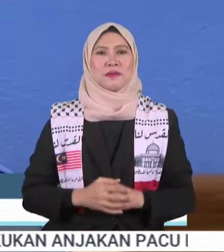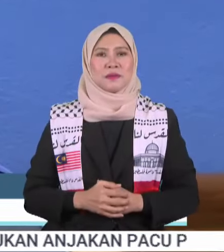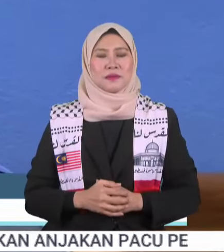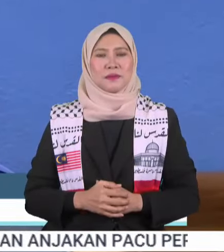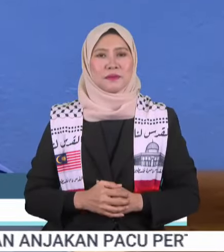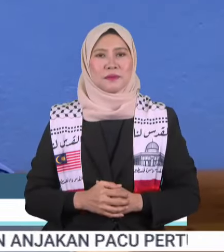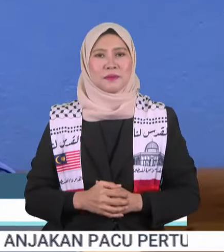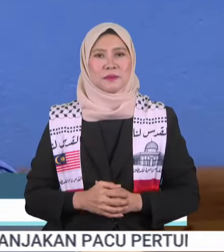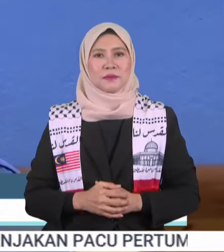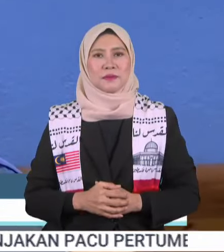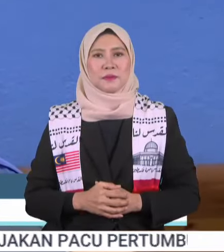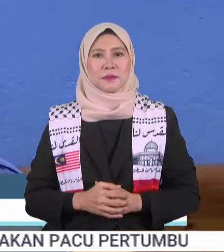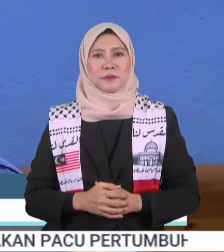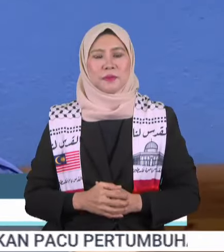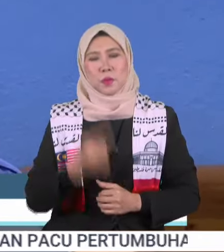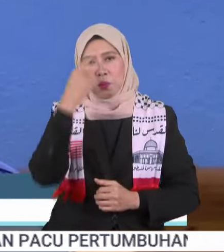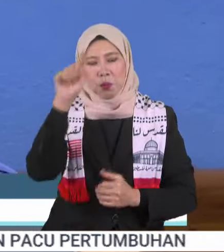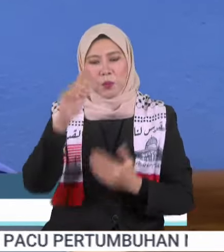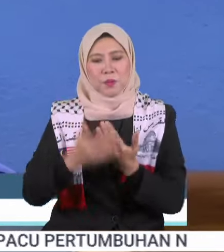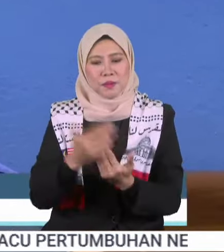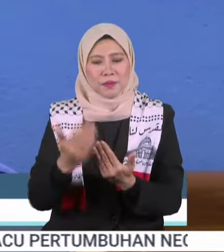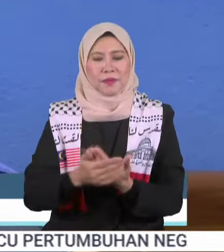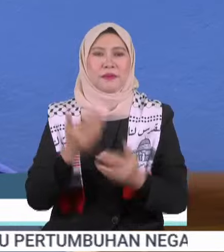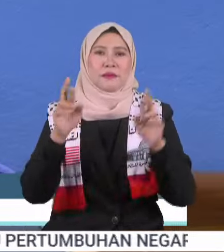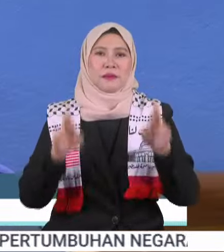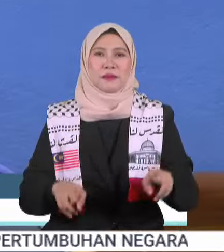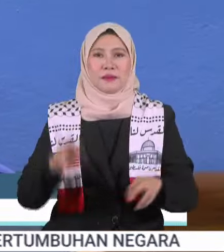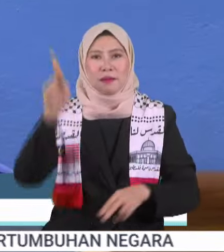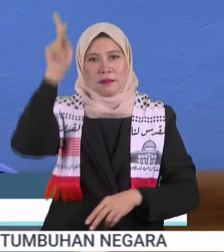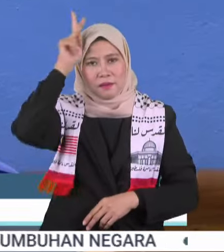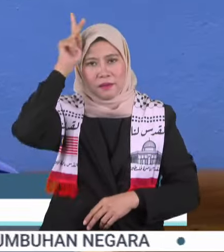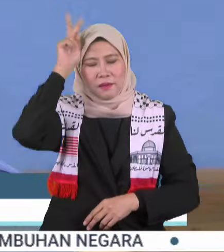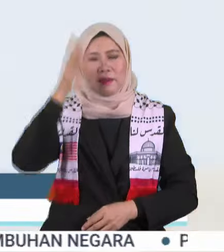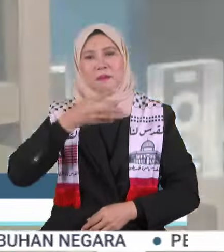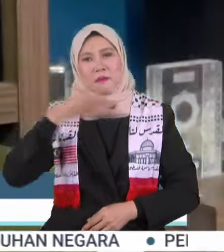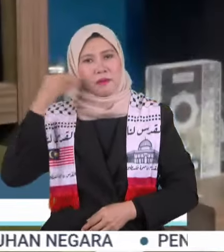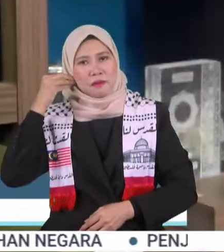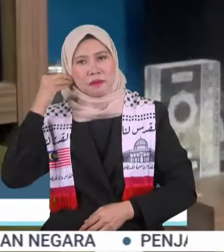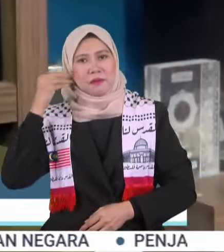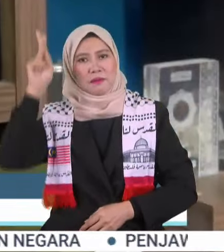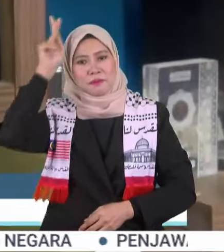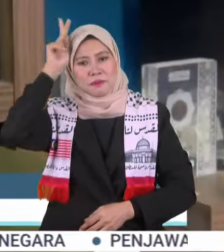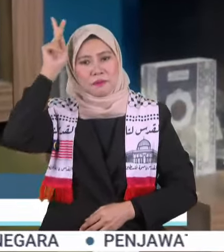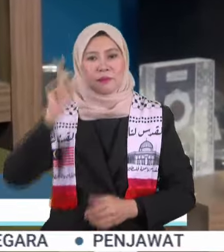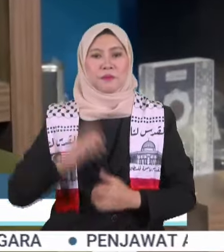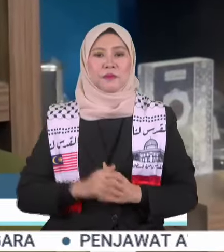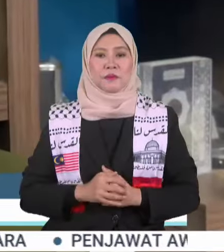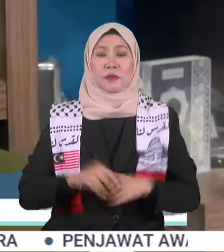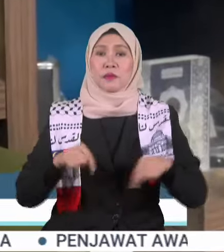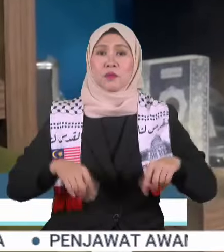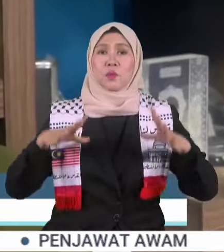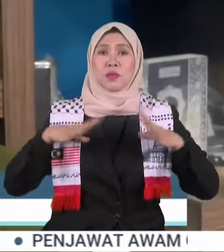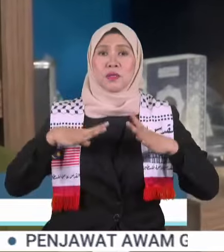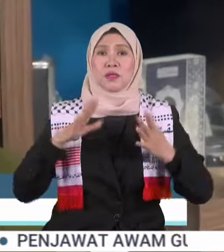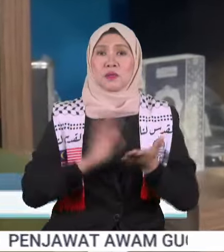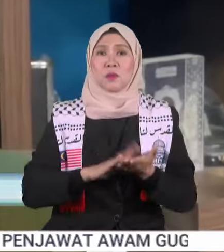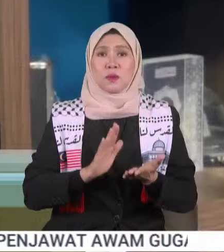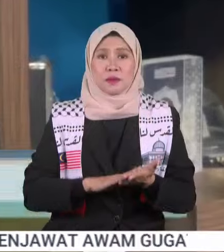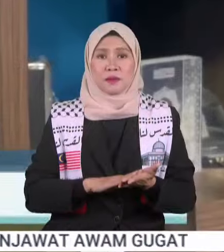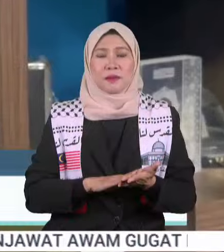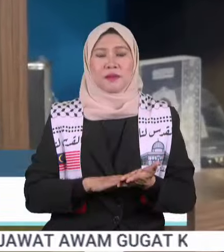demi untuk kesenangan kepada rakyat-rakyat Kelantan yang balik ke Kelantan. Ni musim cuti sekolah pun memang orang